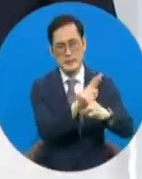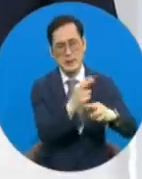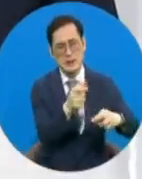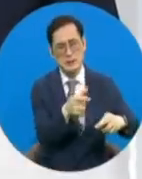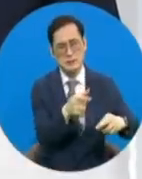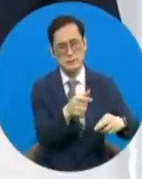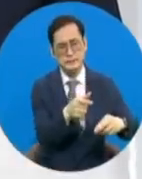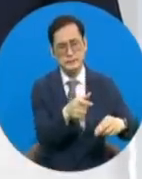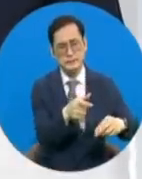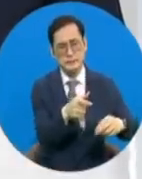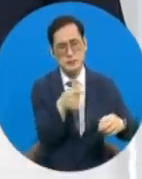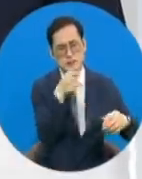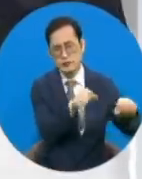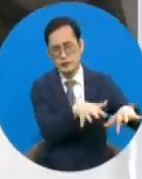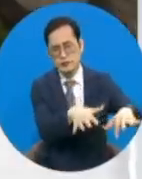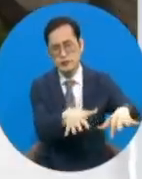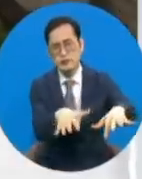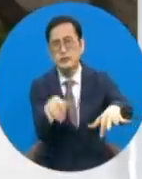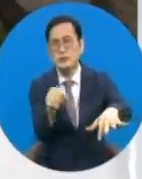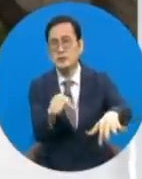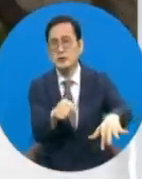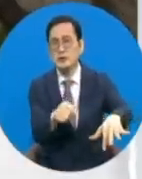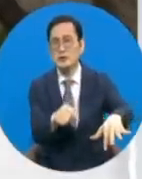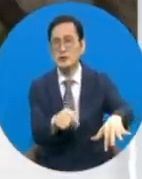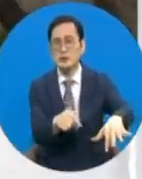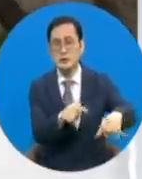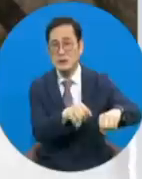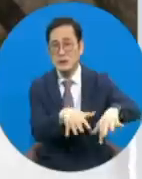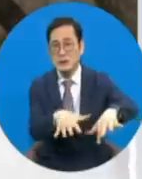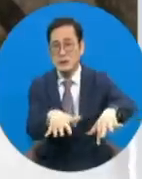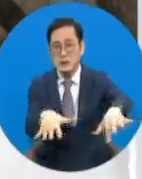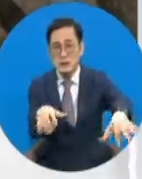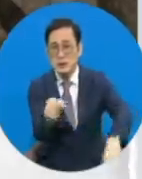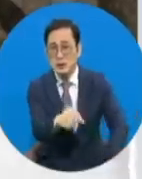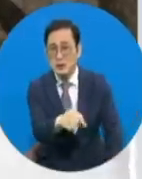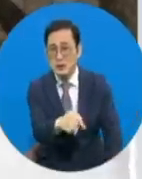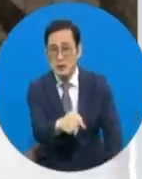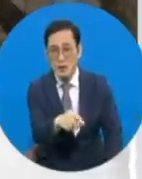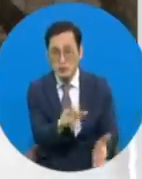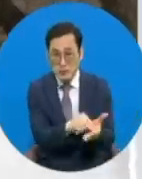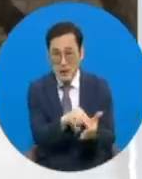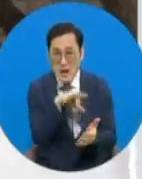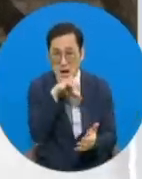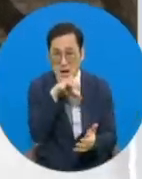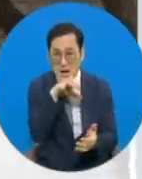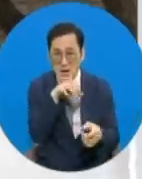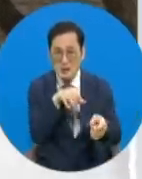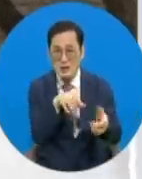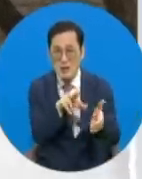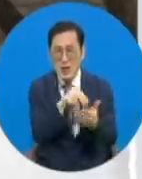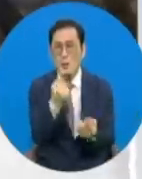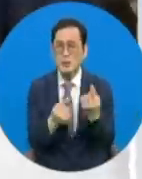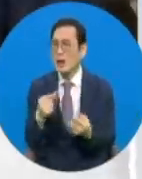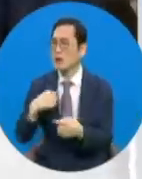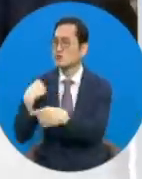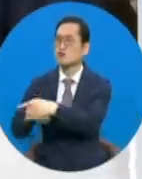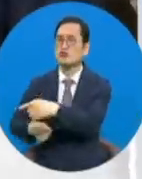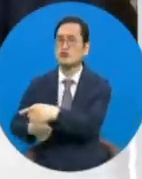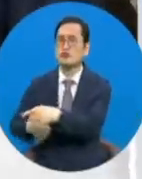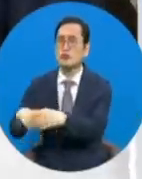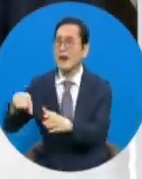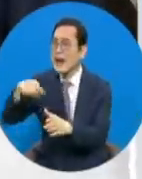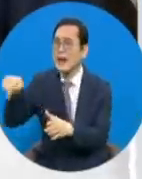방사능 물질이 중국의 원전이 계속 늘어나고 있는 상황 속에서 우리 서해와 가까운 중국의 원전에 나오는